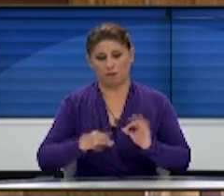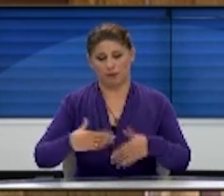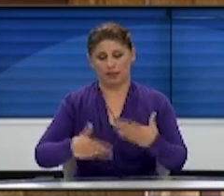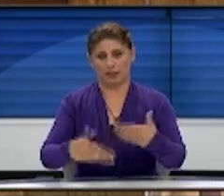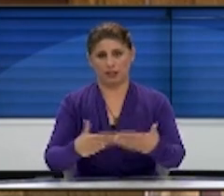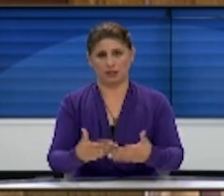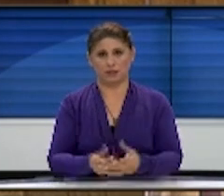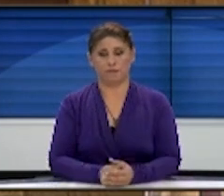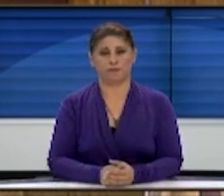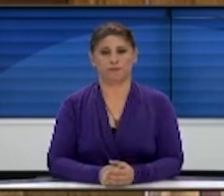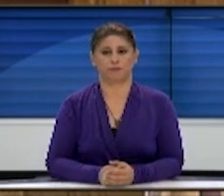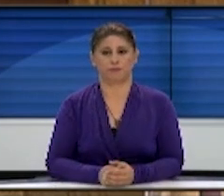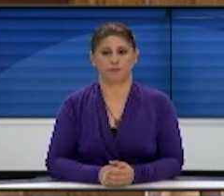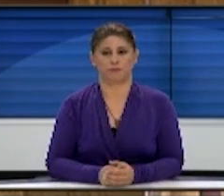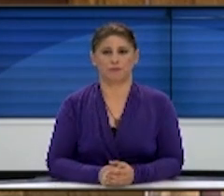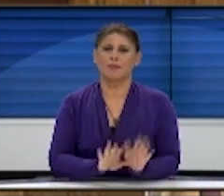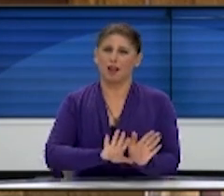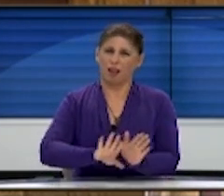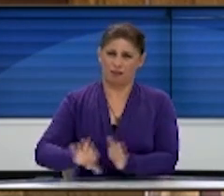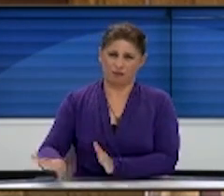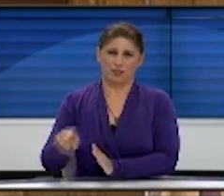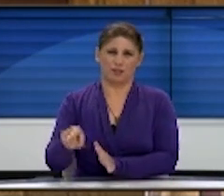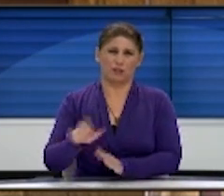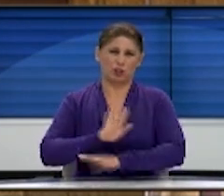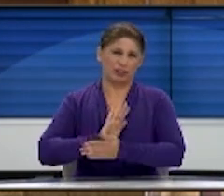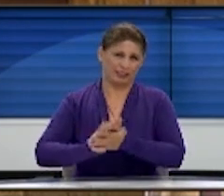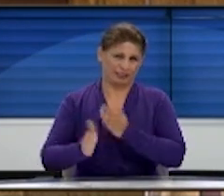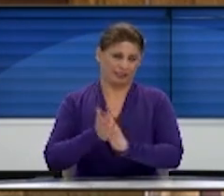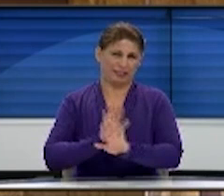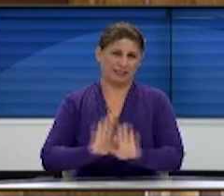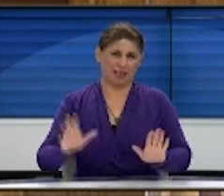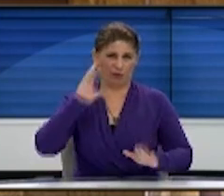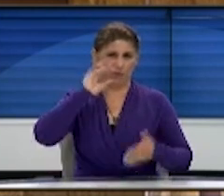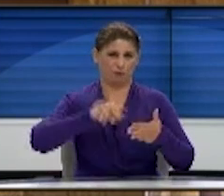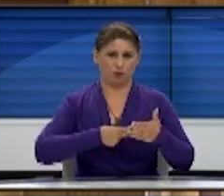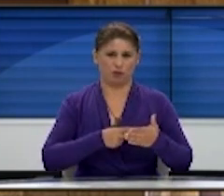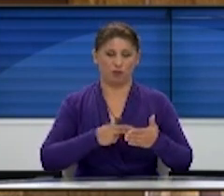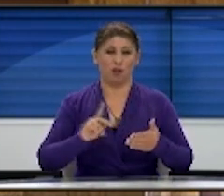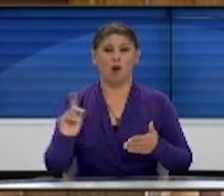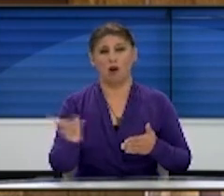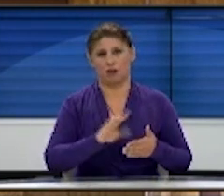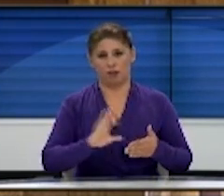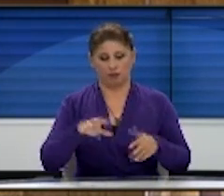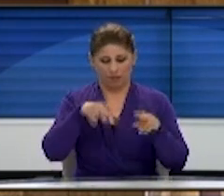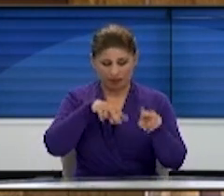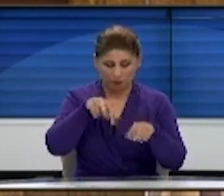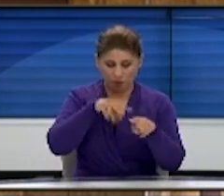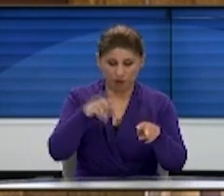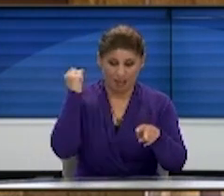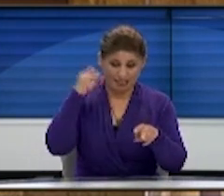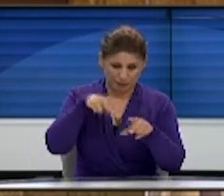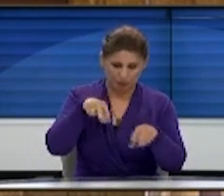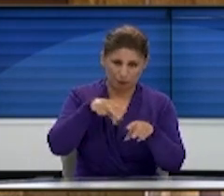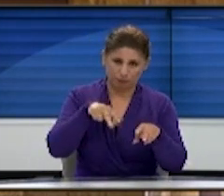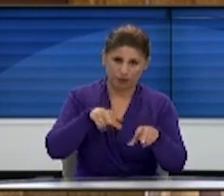εξελίξεις. Και αφήστε αυτά τα περιτέλους των μνημονίων όλοι σας. Μετά την εποπτεία, την